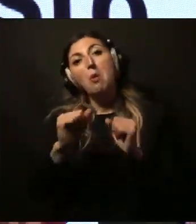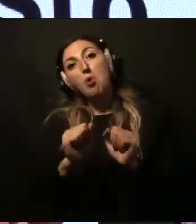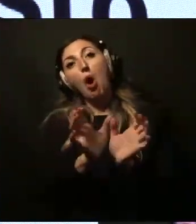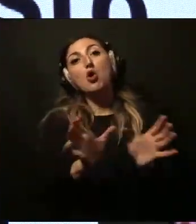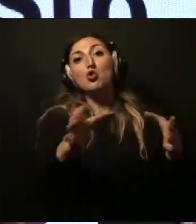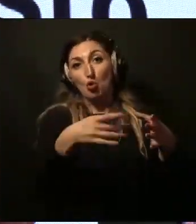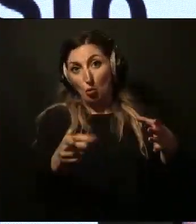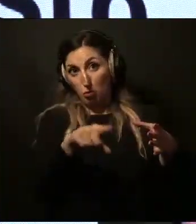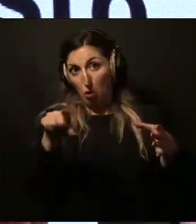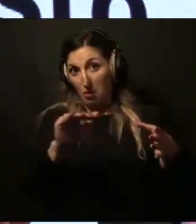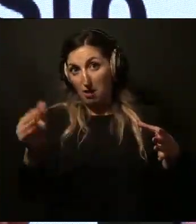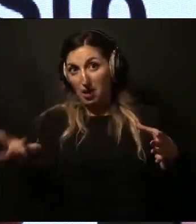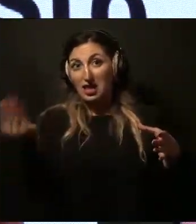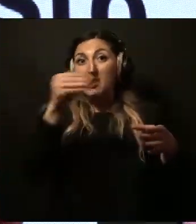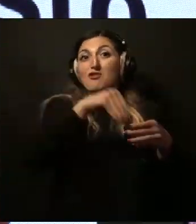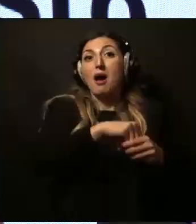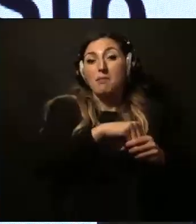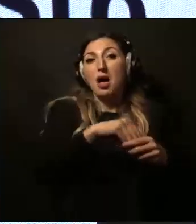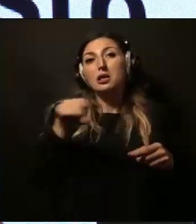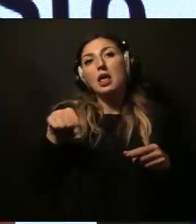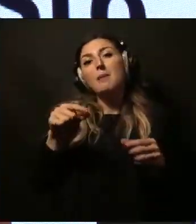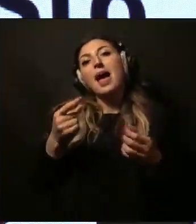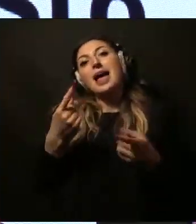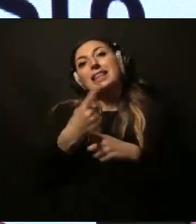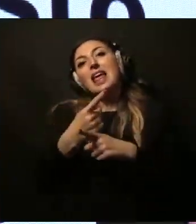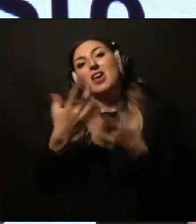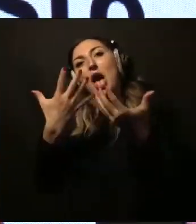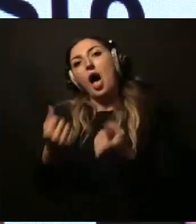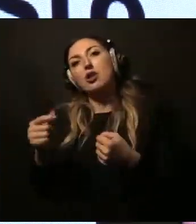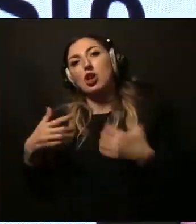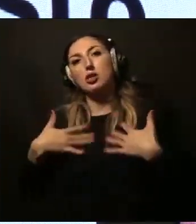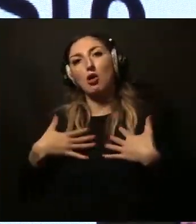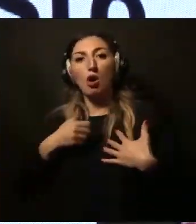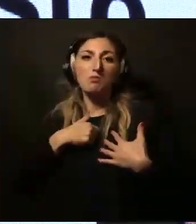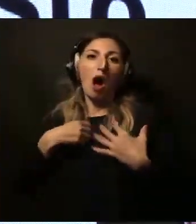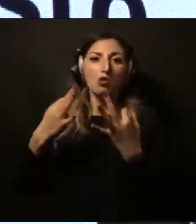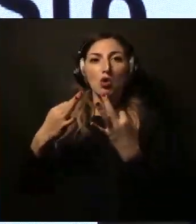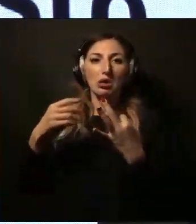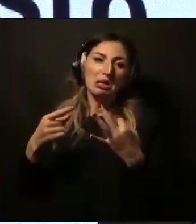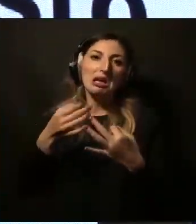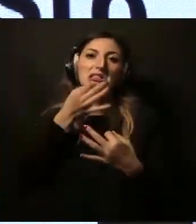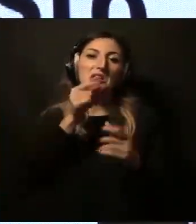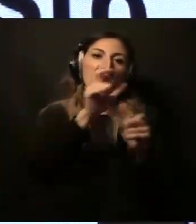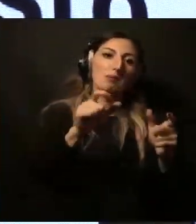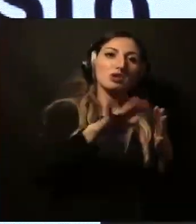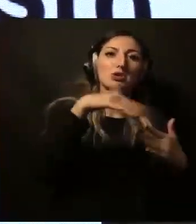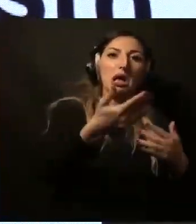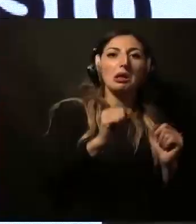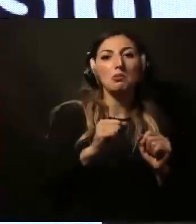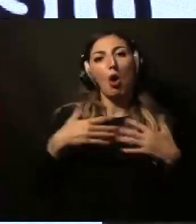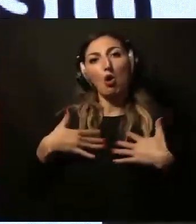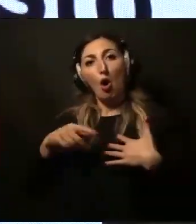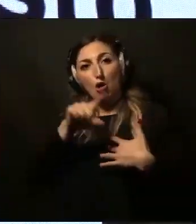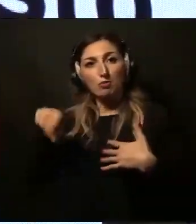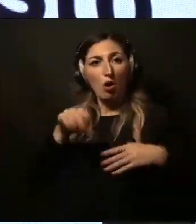se possono diventare degli oggetti a servizio del divertimento alui per anni